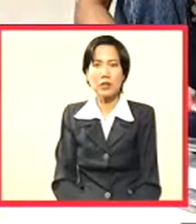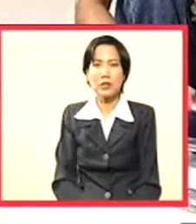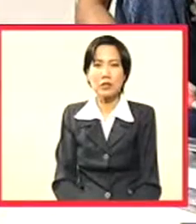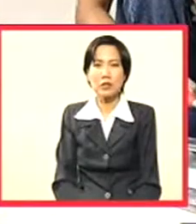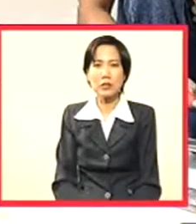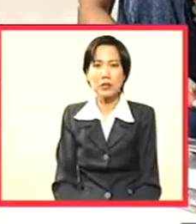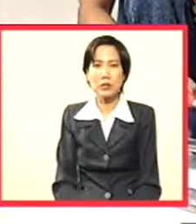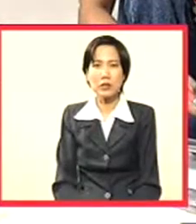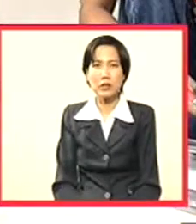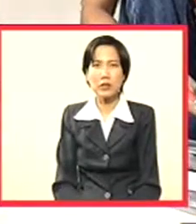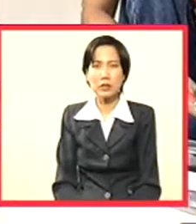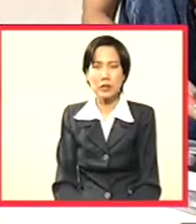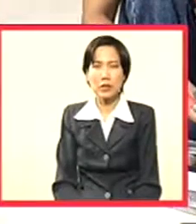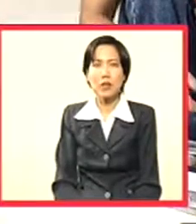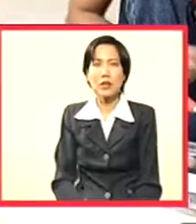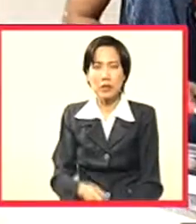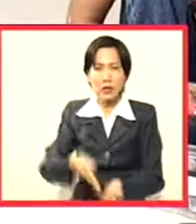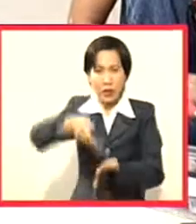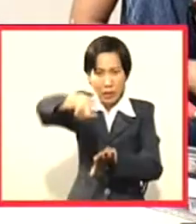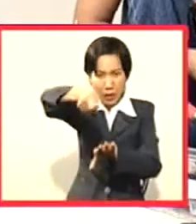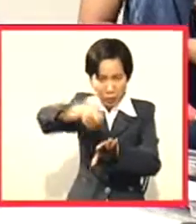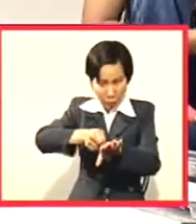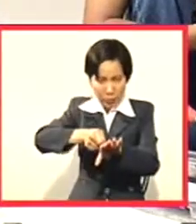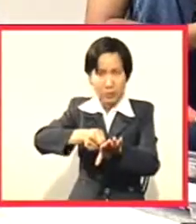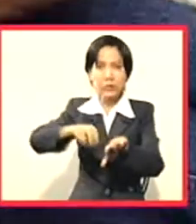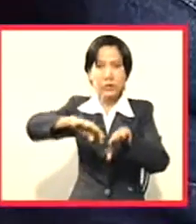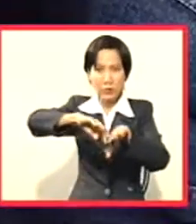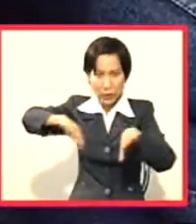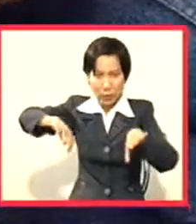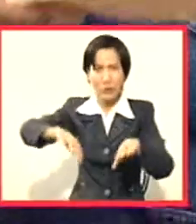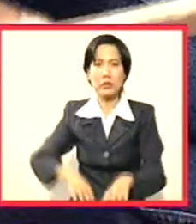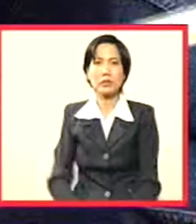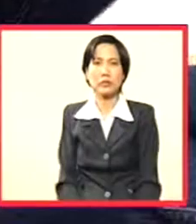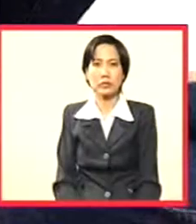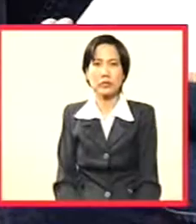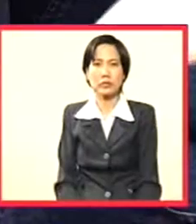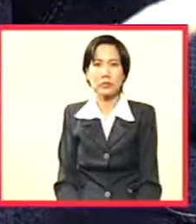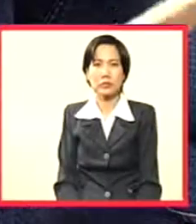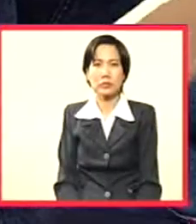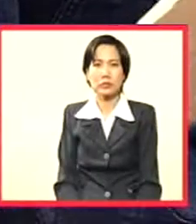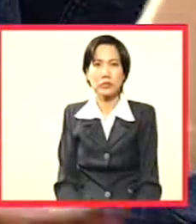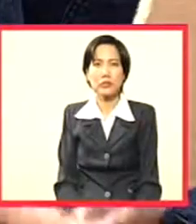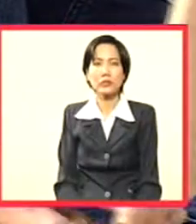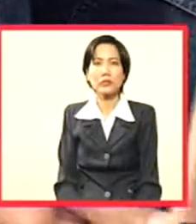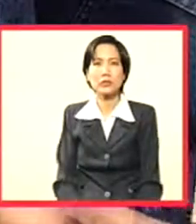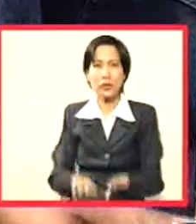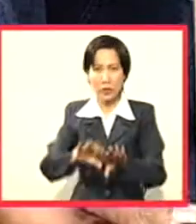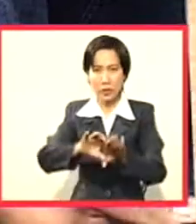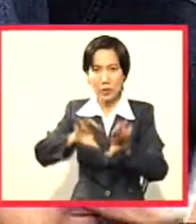การจากนั้นจึงกดคันโยกเพื่อหักแยกแผ่นออกก็จะได้กระเบื้องตัดแบบตรงแบบนี้นะครับ